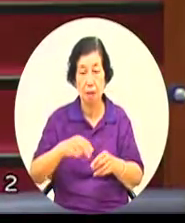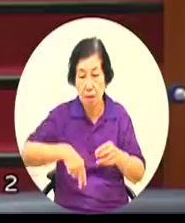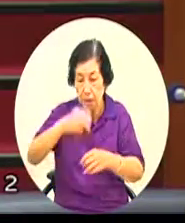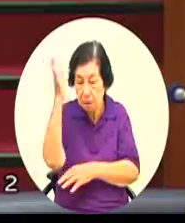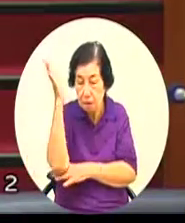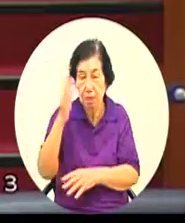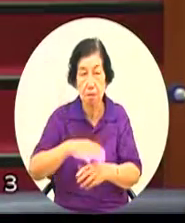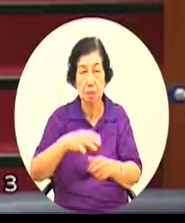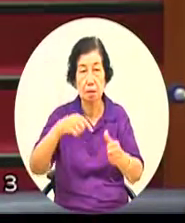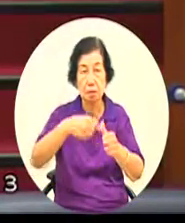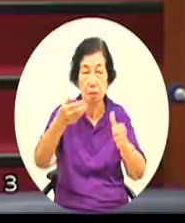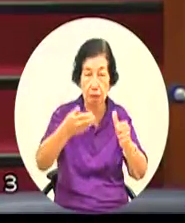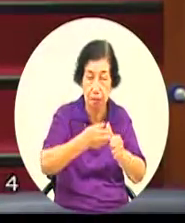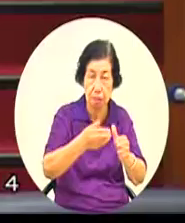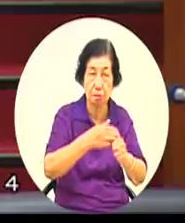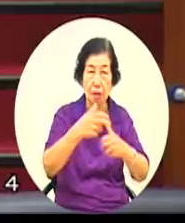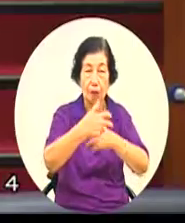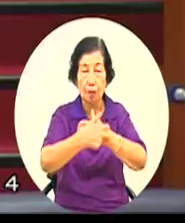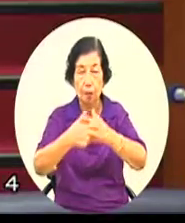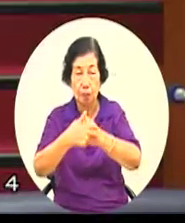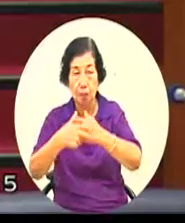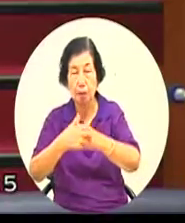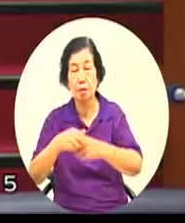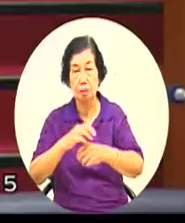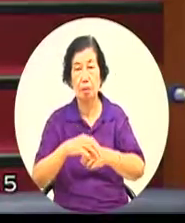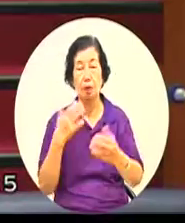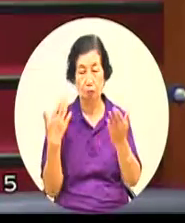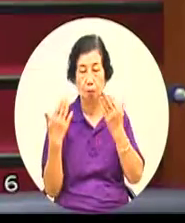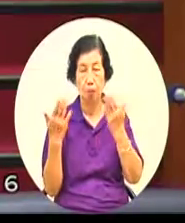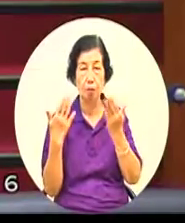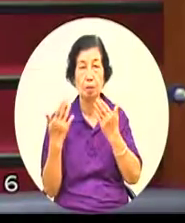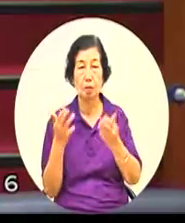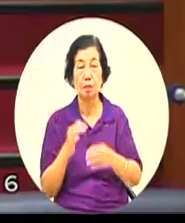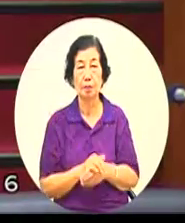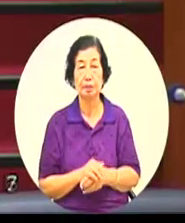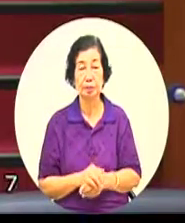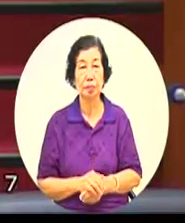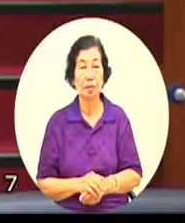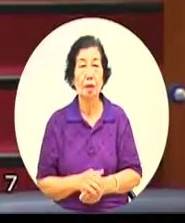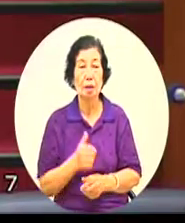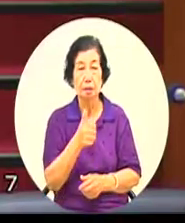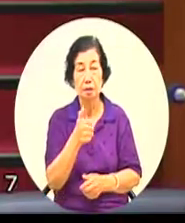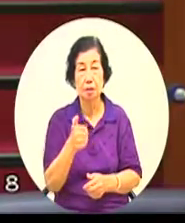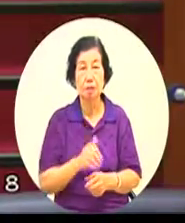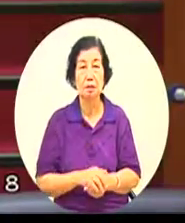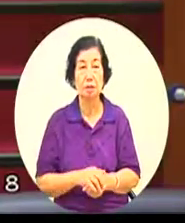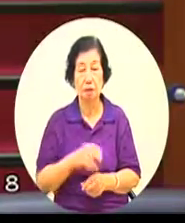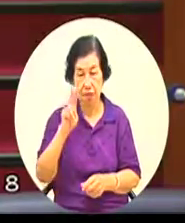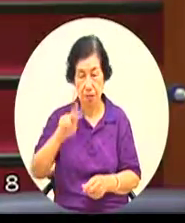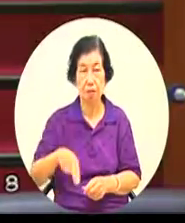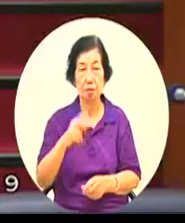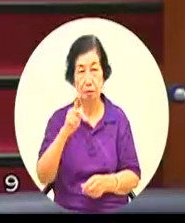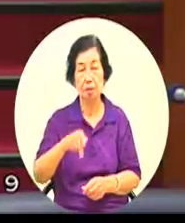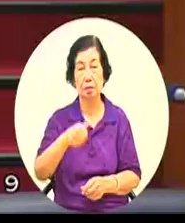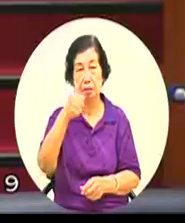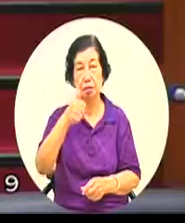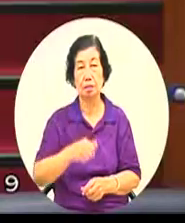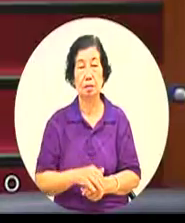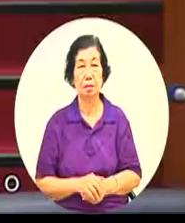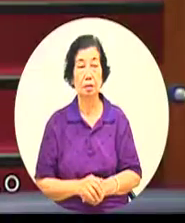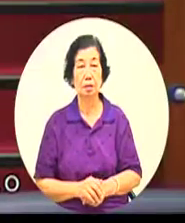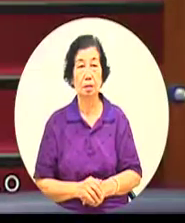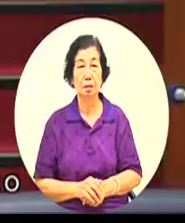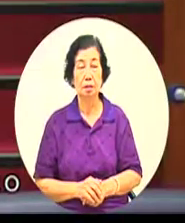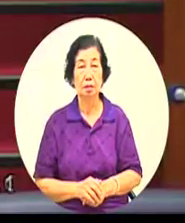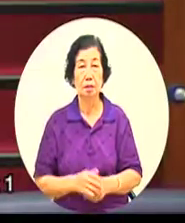卫生的部分，我会做这样的一个了解了哈。谢谢我们的刘科长嘛哈。